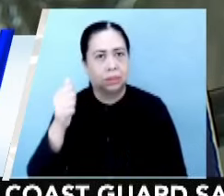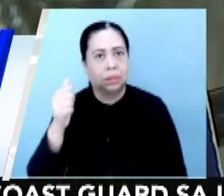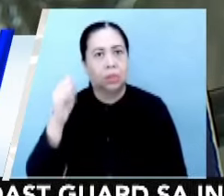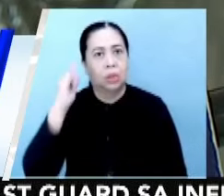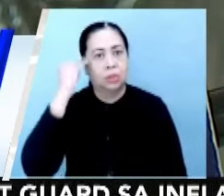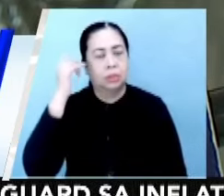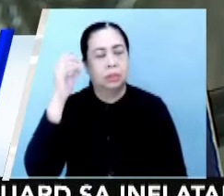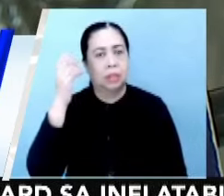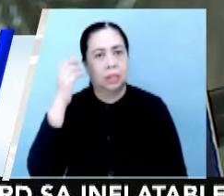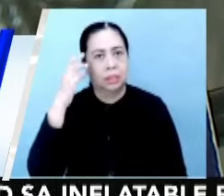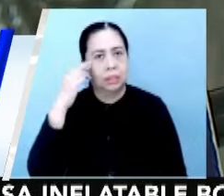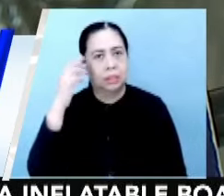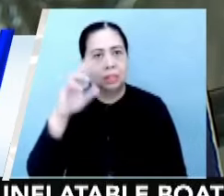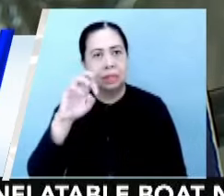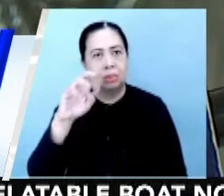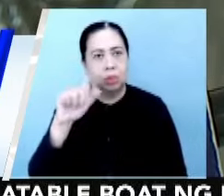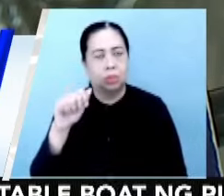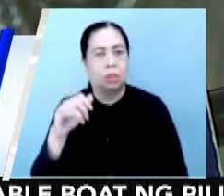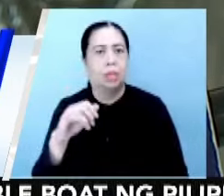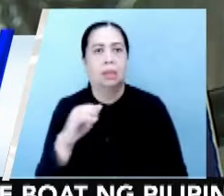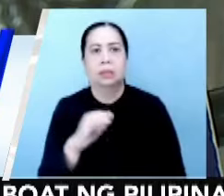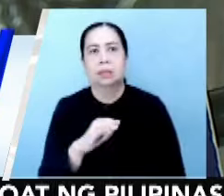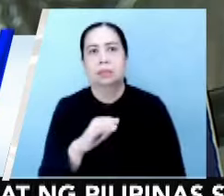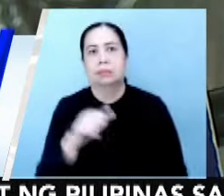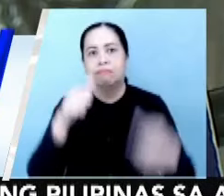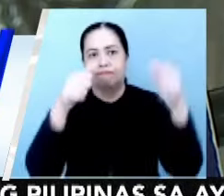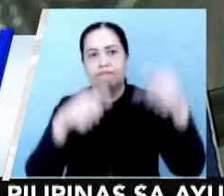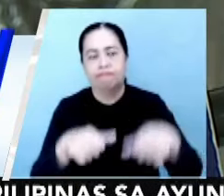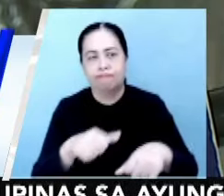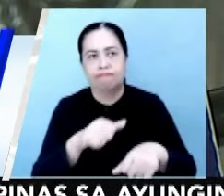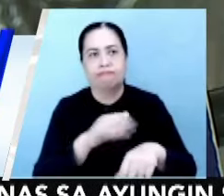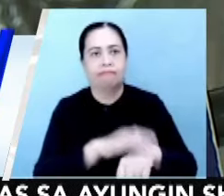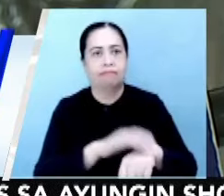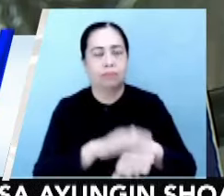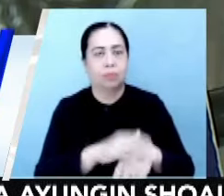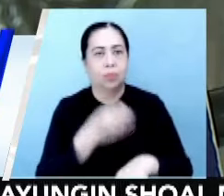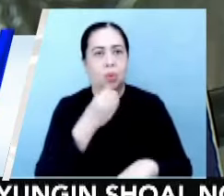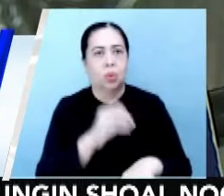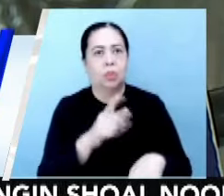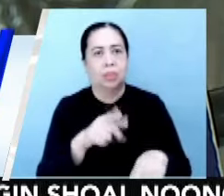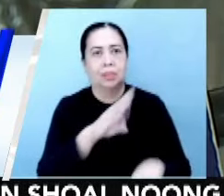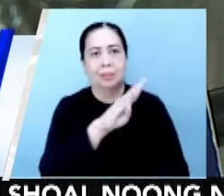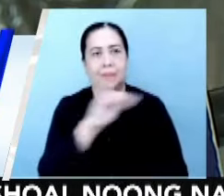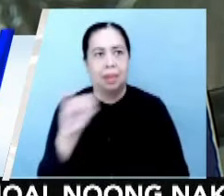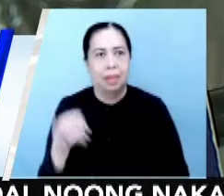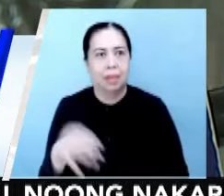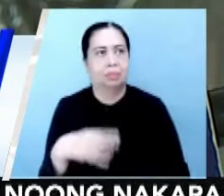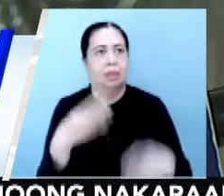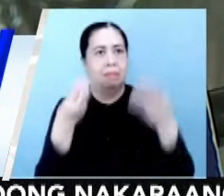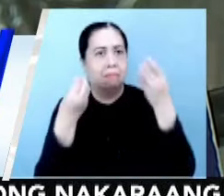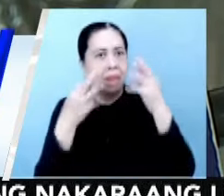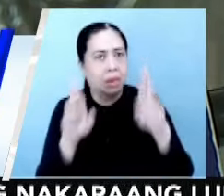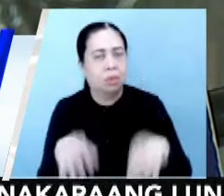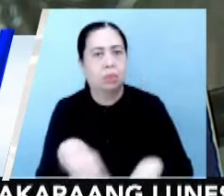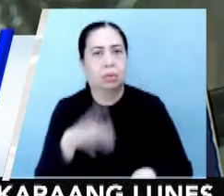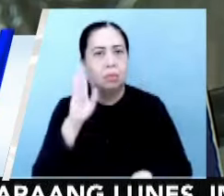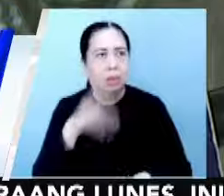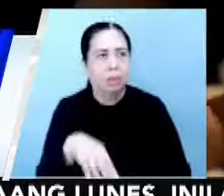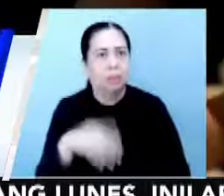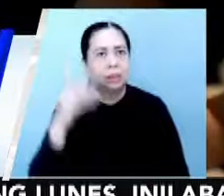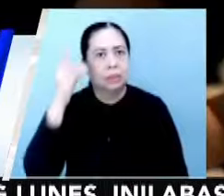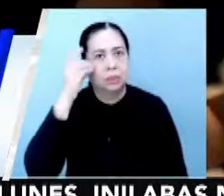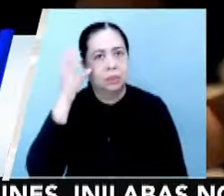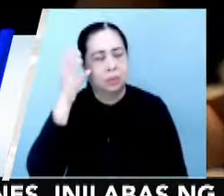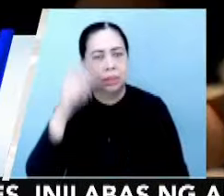ibl immigration Bulletin lookout order so sila Mayor yung mga kapatid niya Dennis kunan Everybody